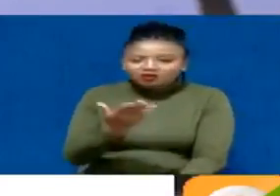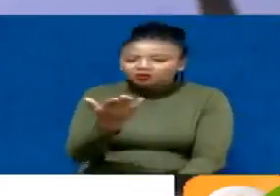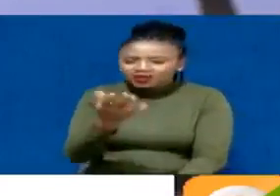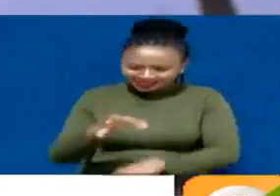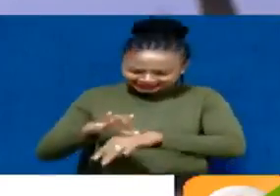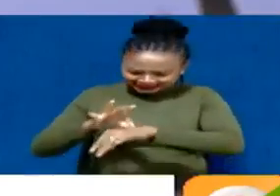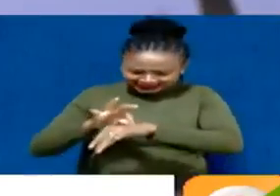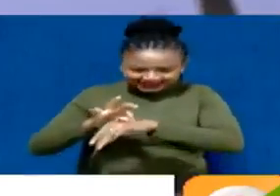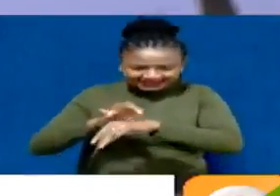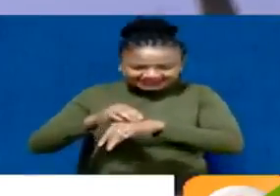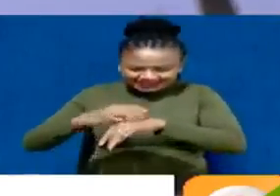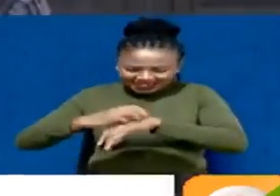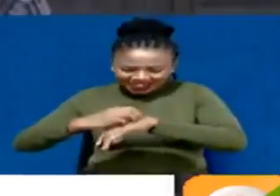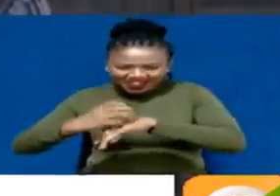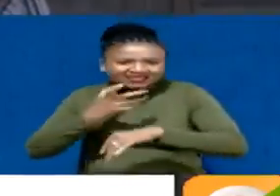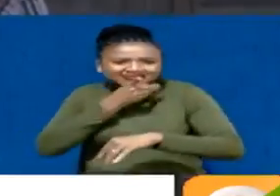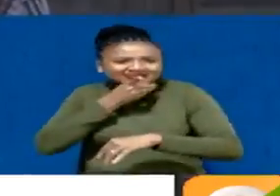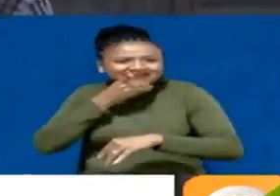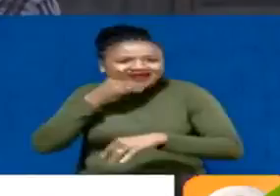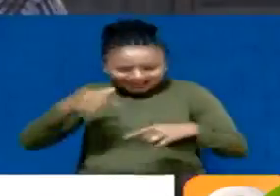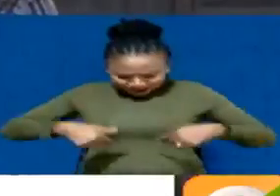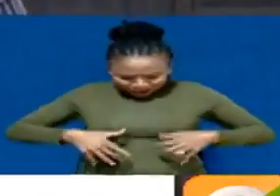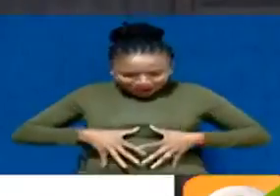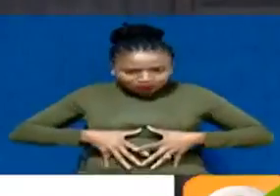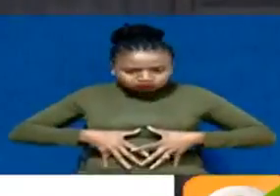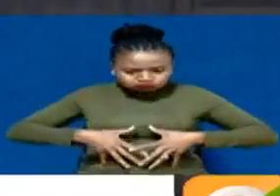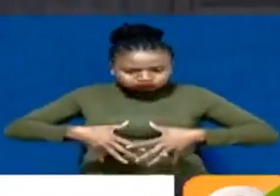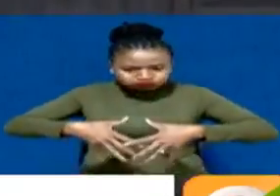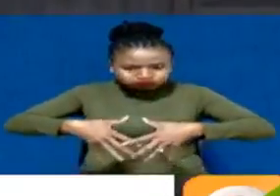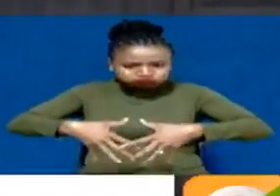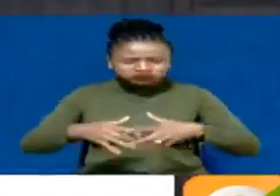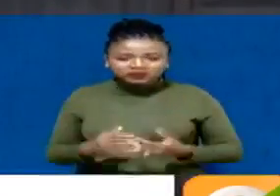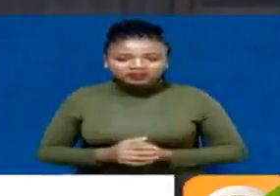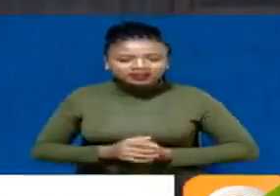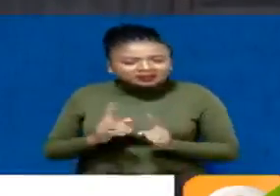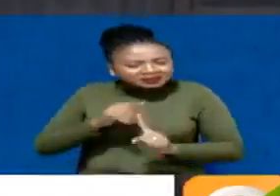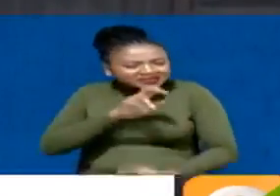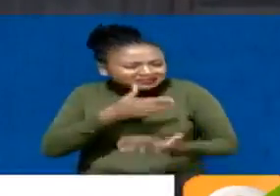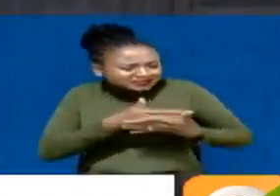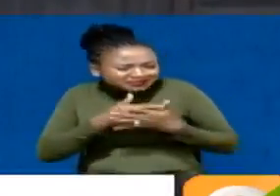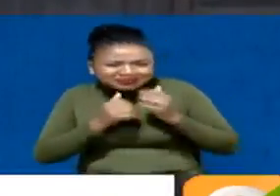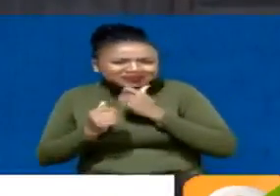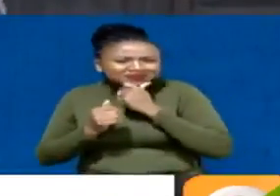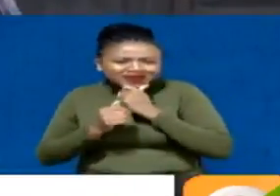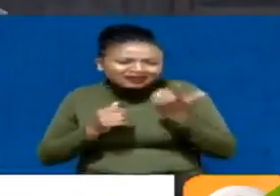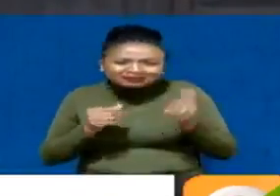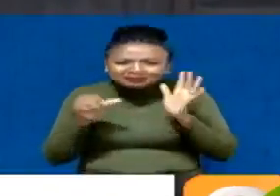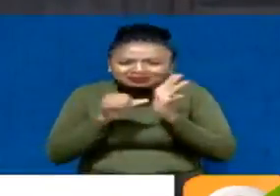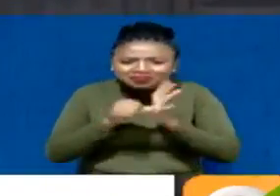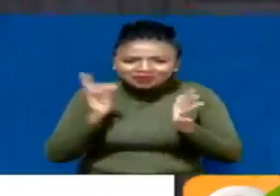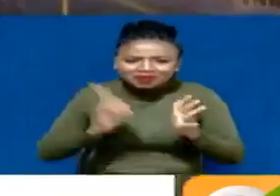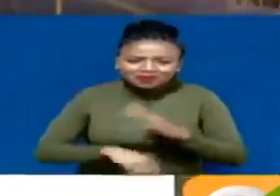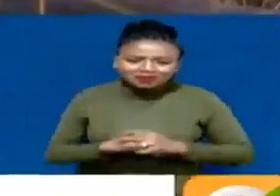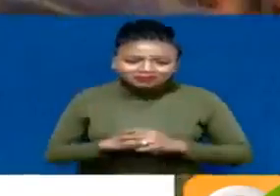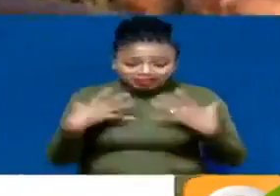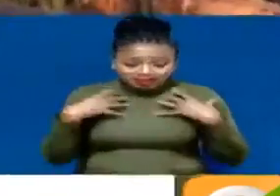ya kuparara parara, tumbo inafura. Monica hakujua kilichokuwa kinamuumiza mwanawe wa miaka 4. Mhudumu